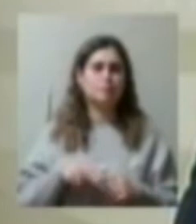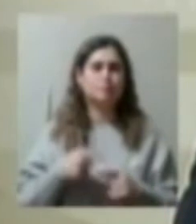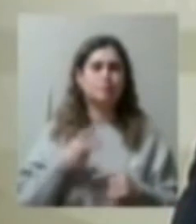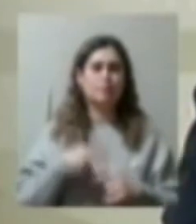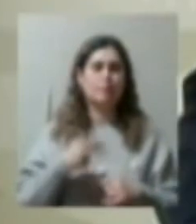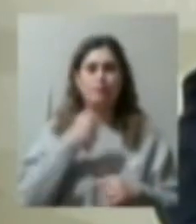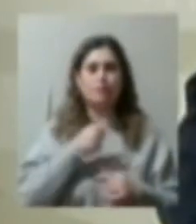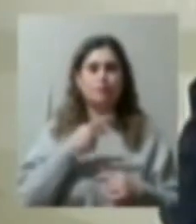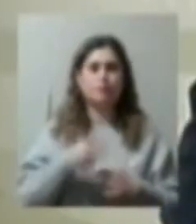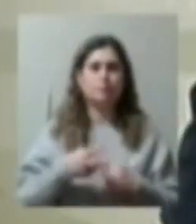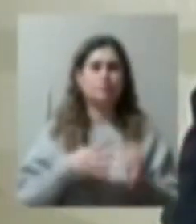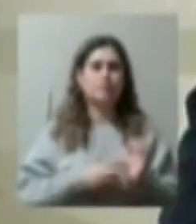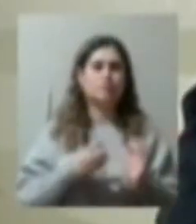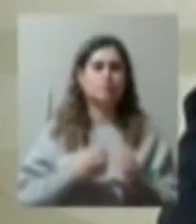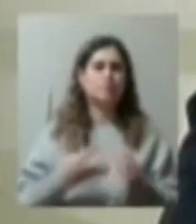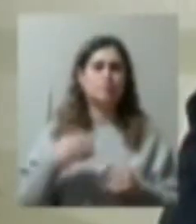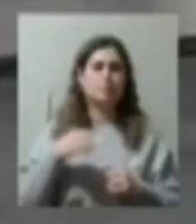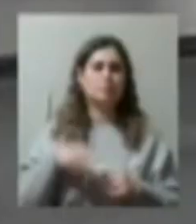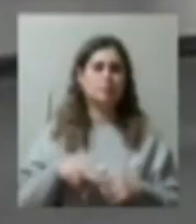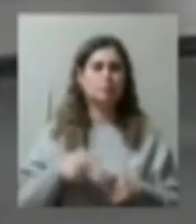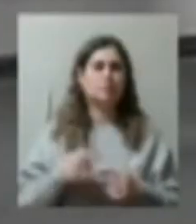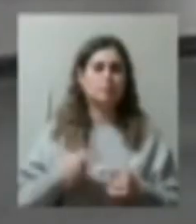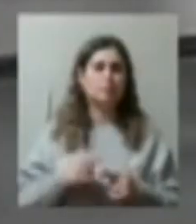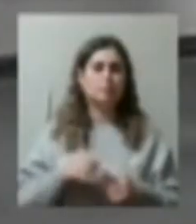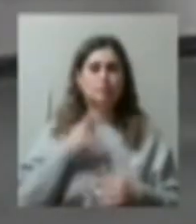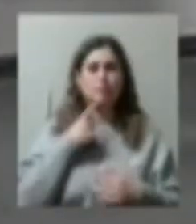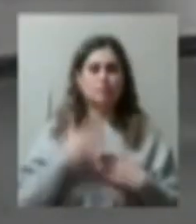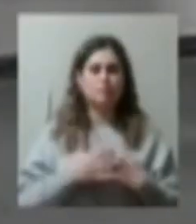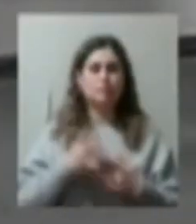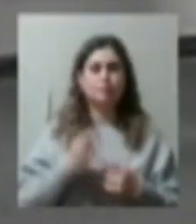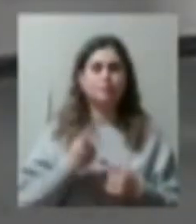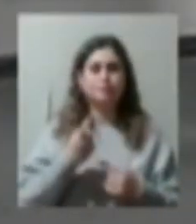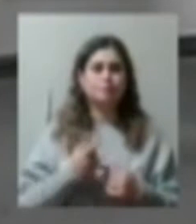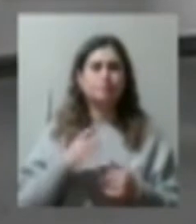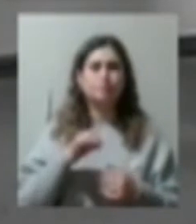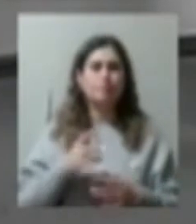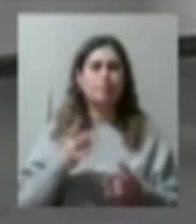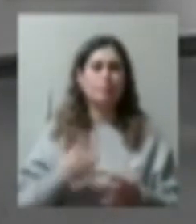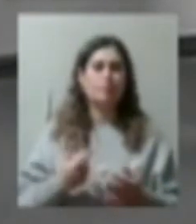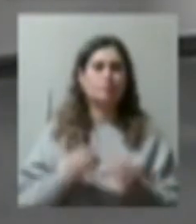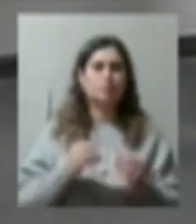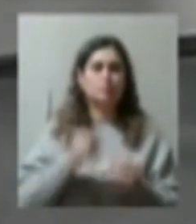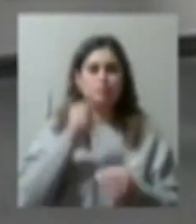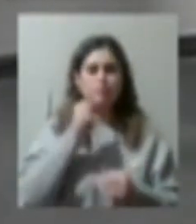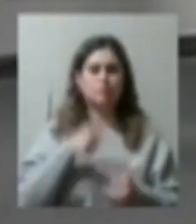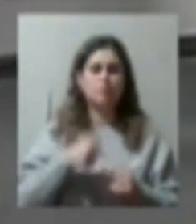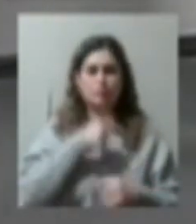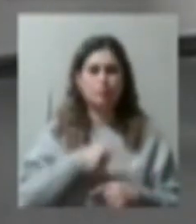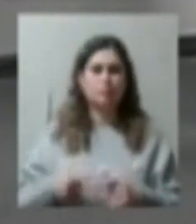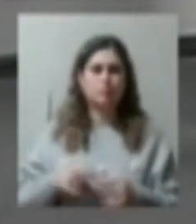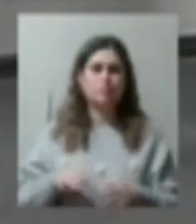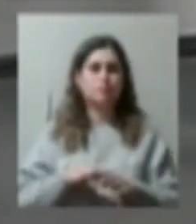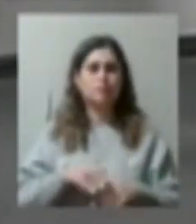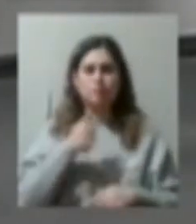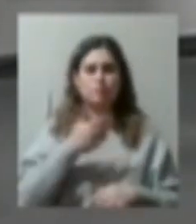рік 2815 ДТП. Тобто так приблизно на сотню пригод більше. Це за 10 місяців поточного року, ну, в порівнянні з минулими